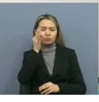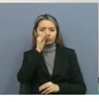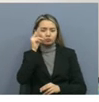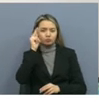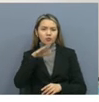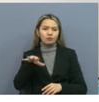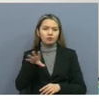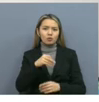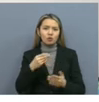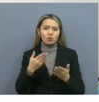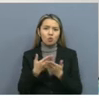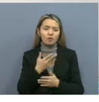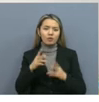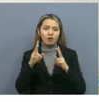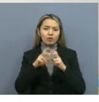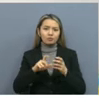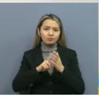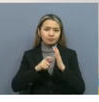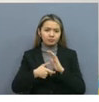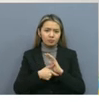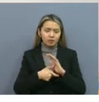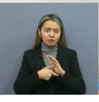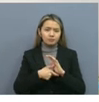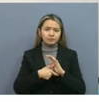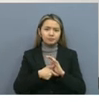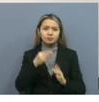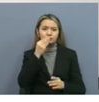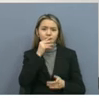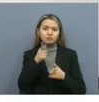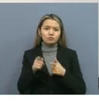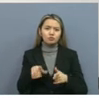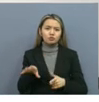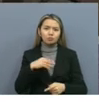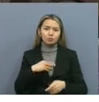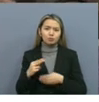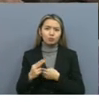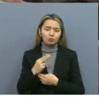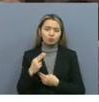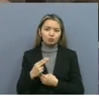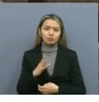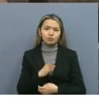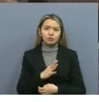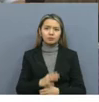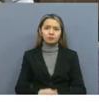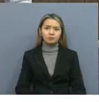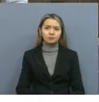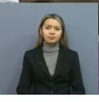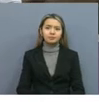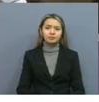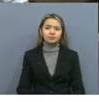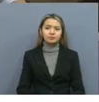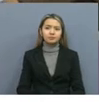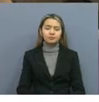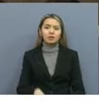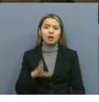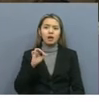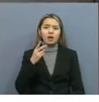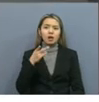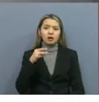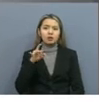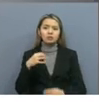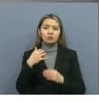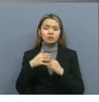жүрміз. Жаңа оқу зертханасындағы тамақ пісіру құралдарын игеріп алдым. Дуалды оқу жүйесін жүзеге асырып жатқан аграрлық саланың